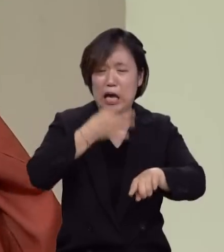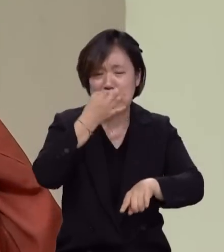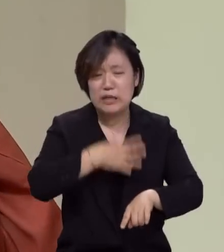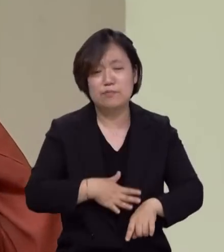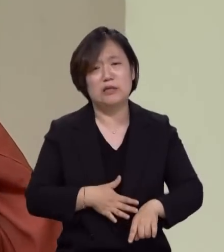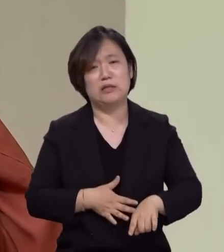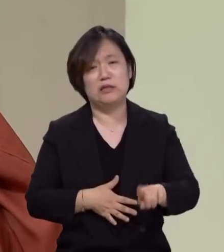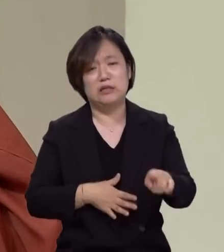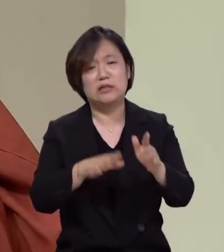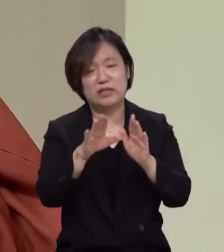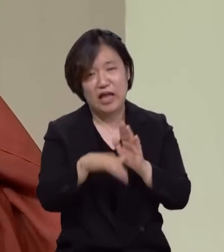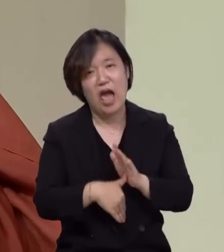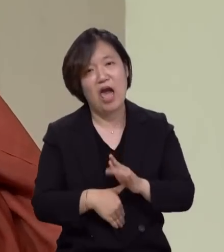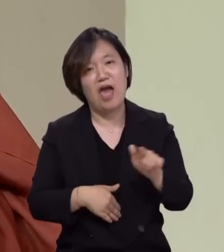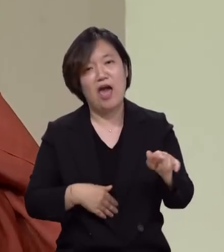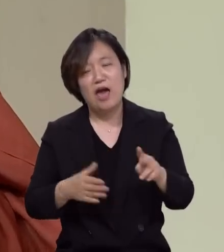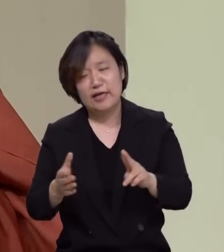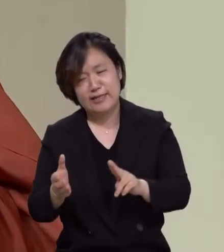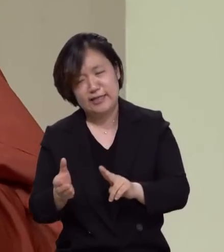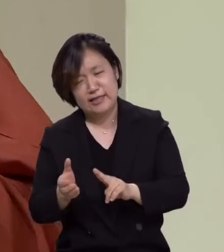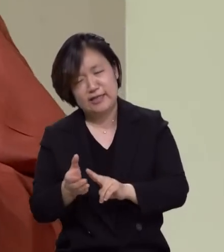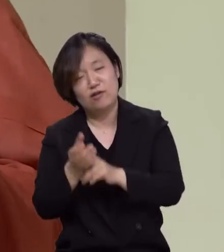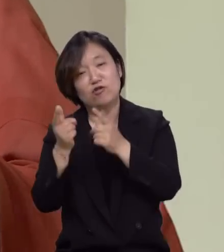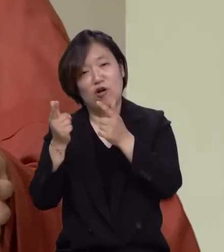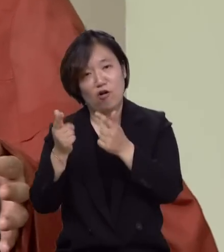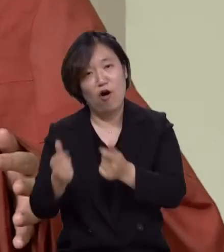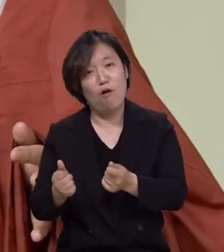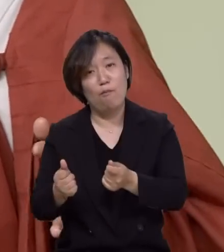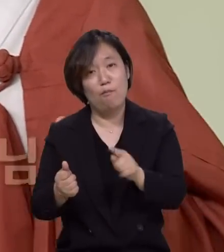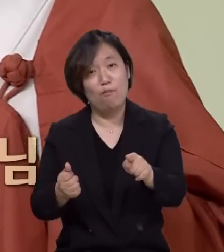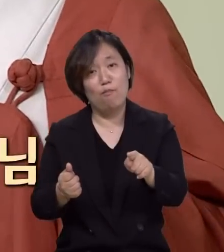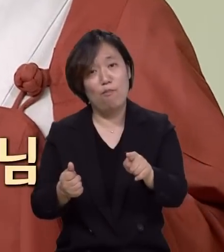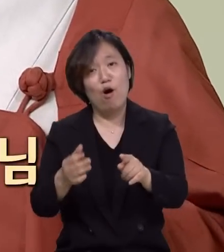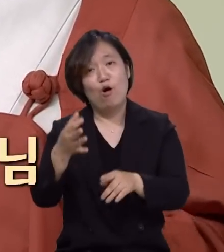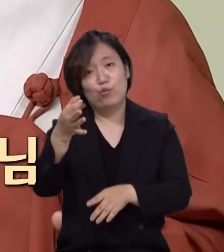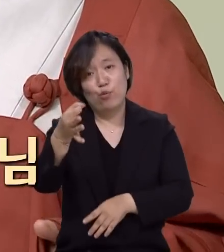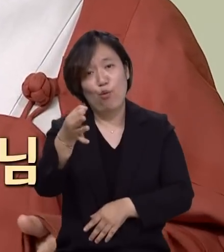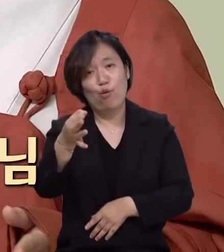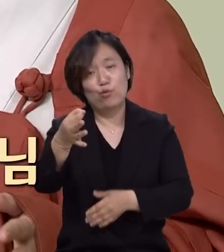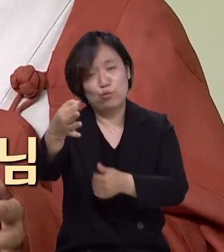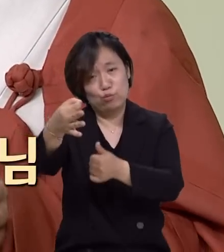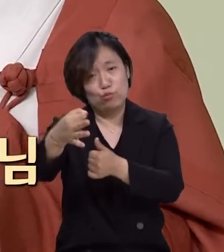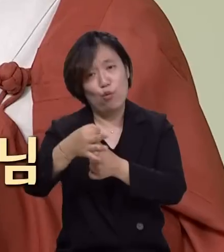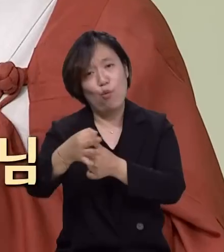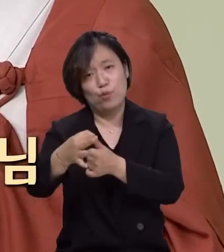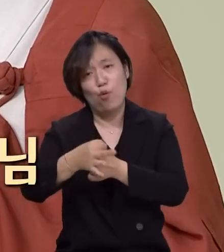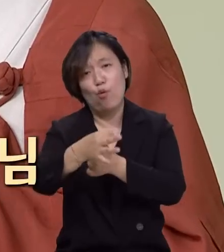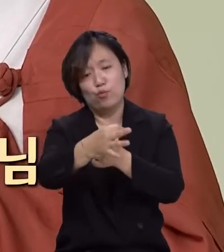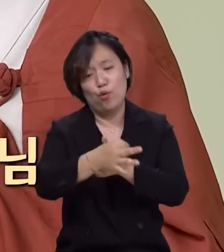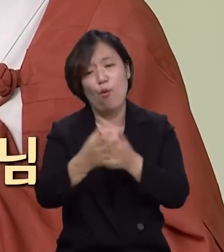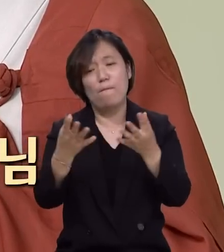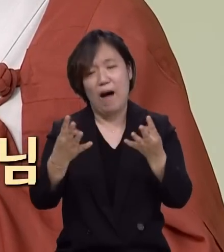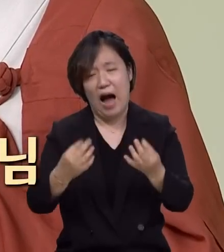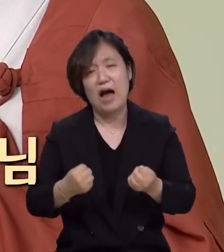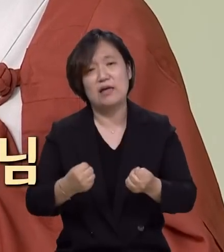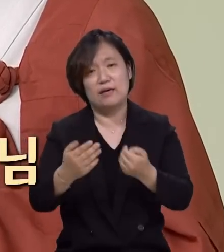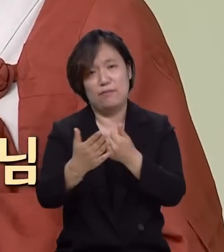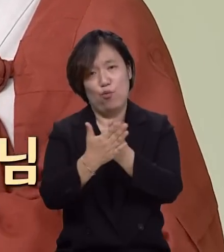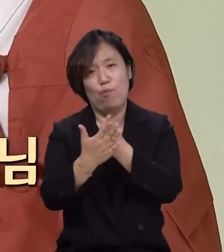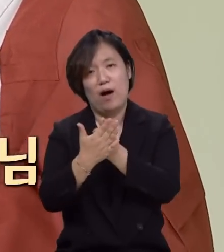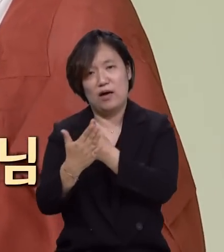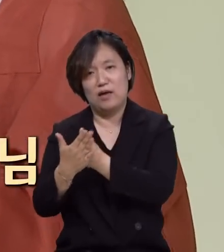기적과 같고 신비롭다 라고까지 말할 정도로 정말 수많은 분들의 인연들이 모여